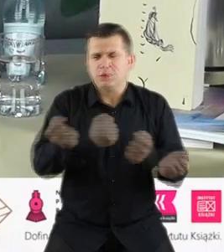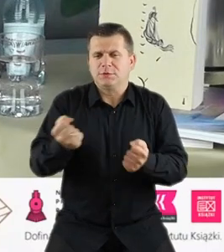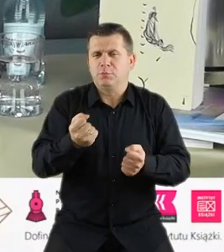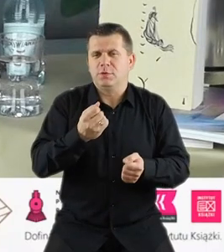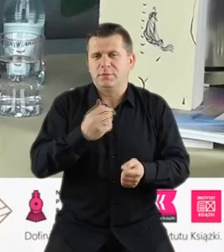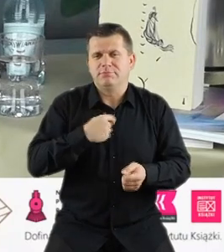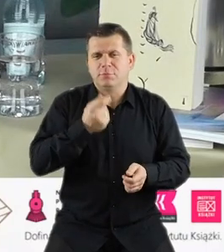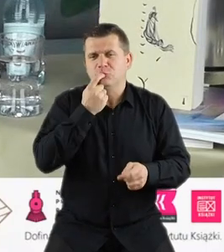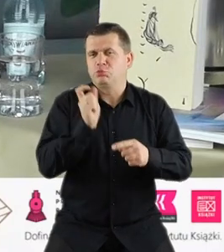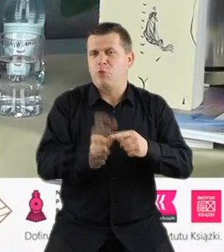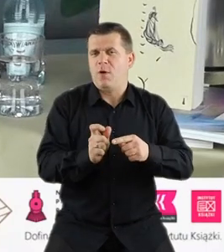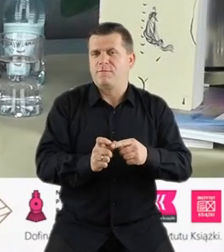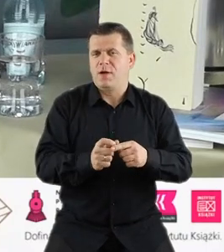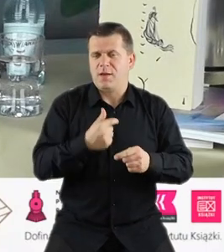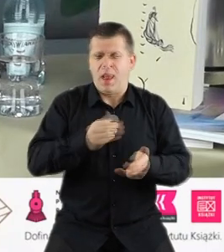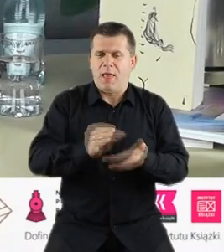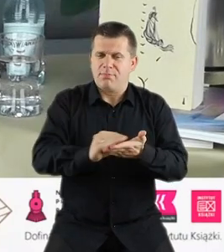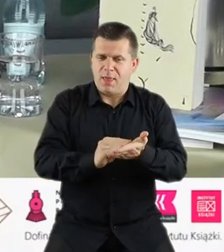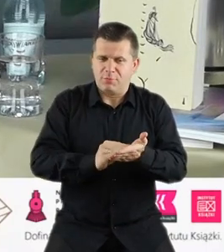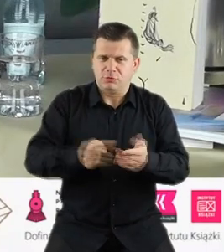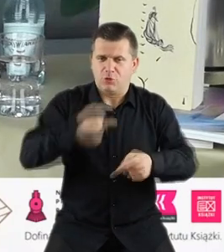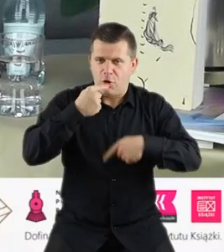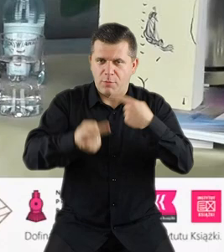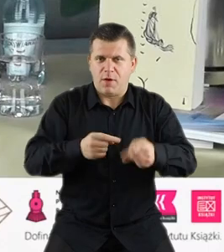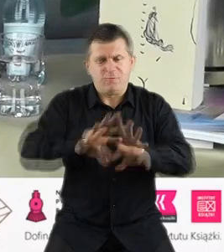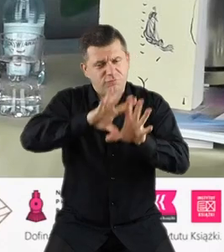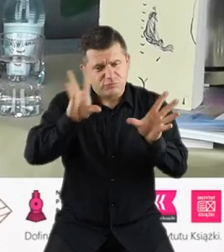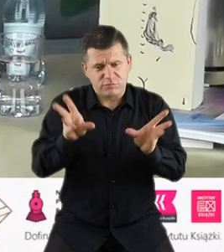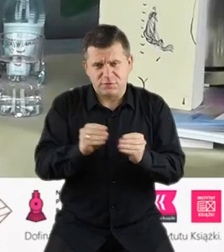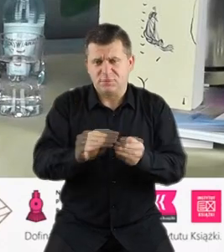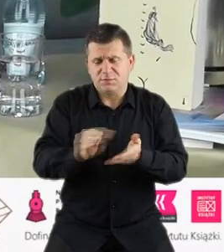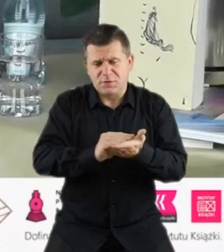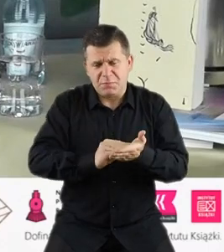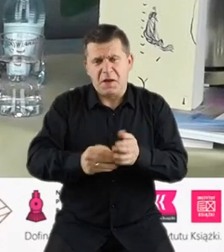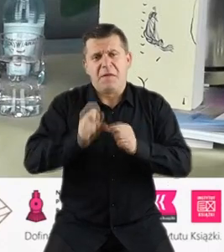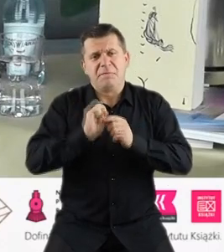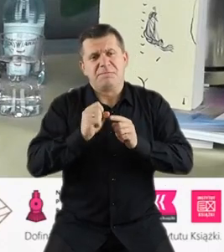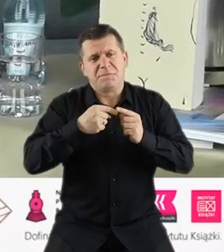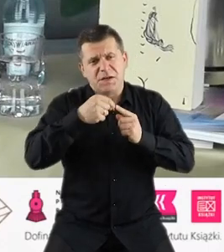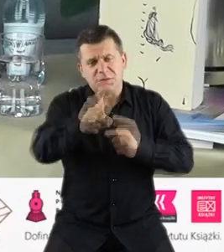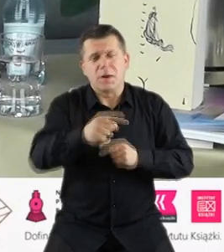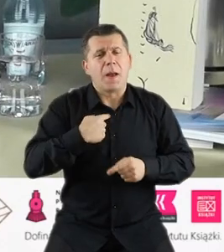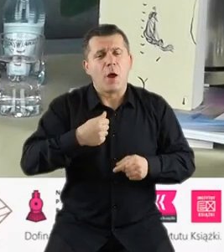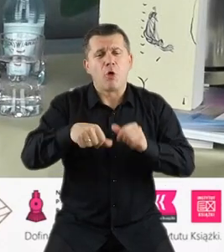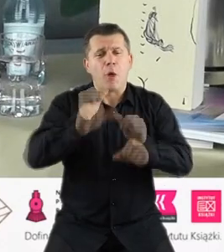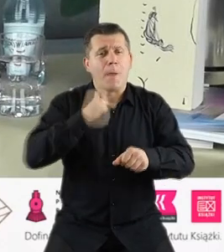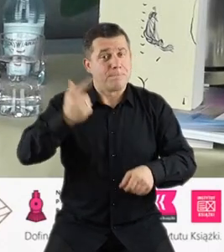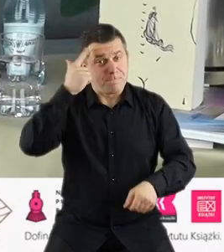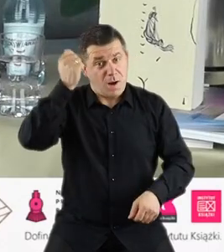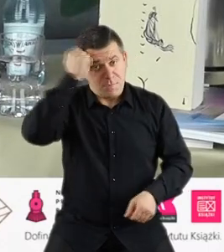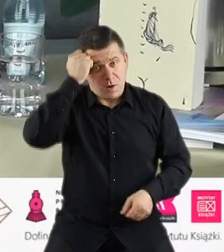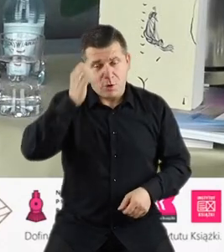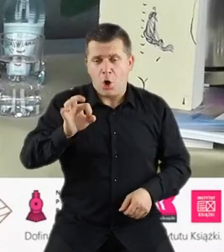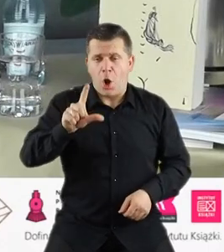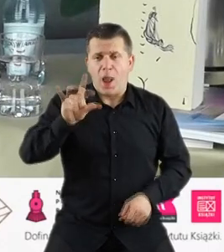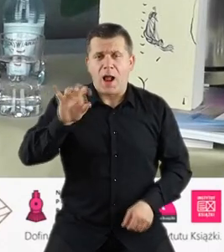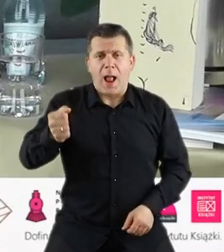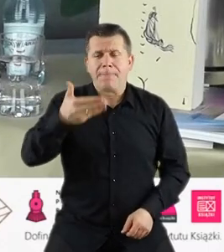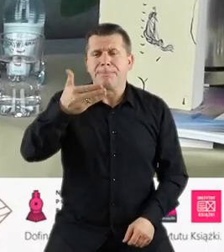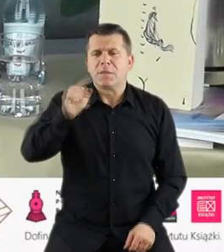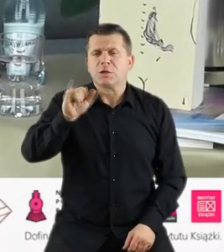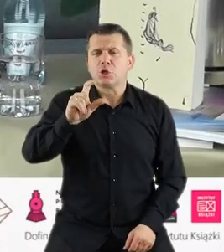słowa i napisałam to opowiadanie, zresztą wszystkie napisałyśmy i wysłałyśmy. W tamtym roku pamiętam, że Olga